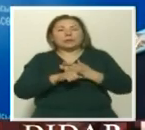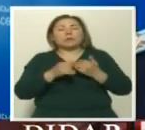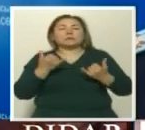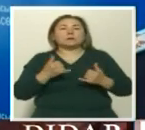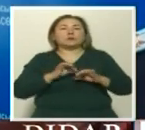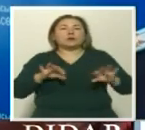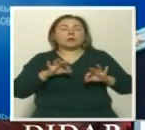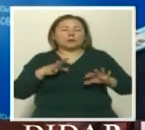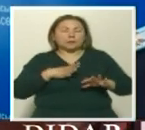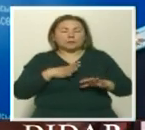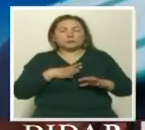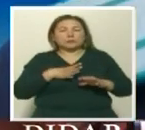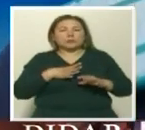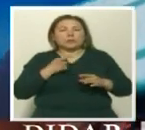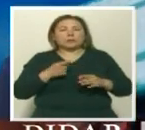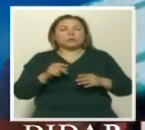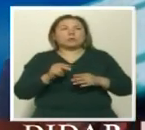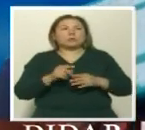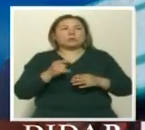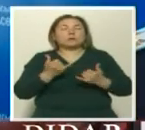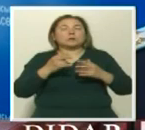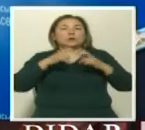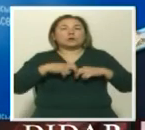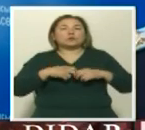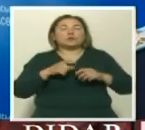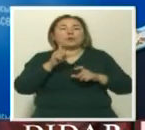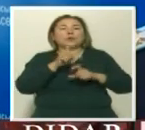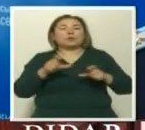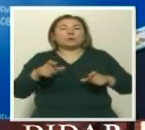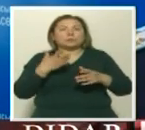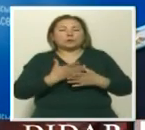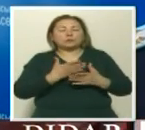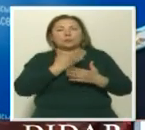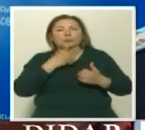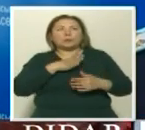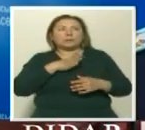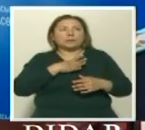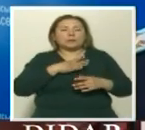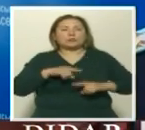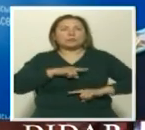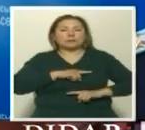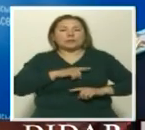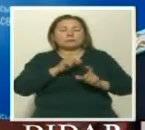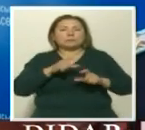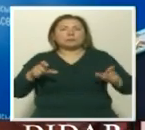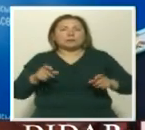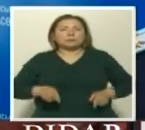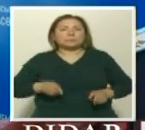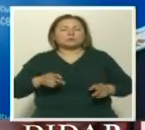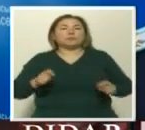туралы бірлескен бұйрық жасалып күшіне енді. Тергеушіден басқа өкілеттігі жоқ тұлғалардың жеткізілген азаматтар мен қылмыстық